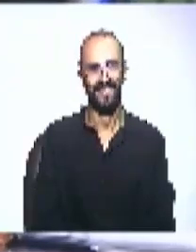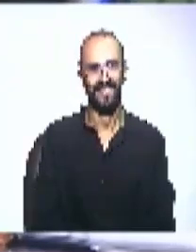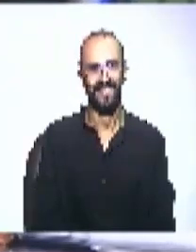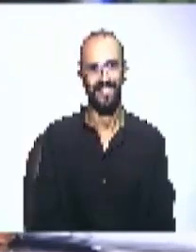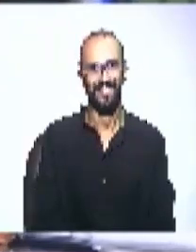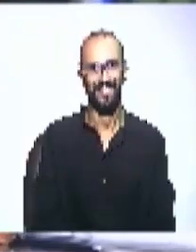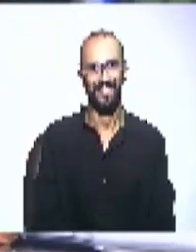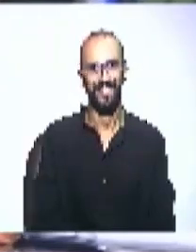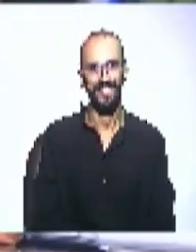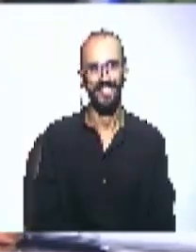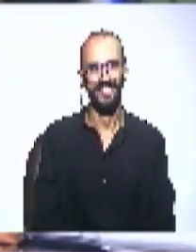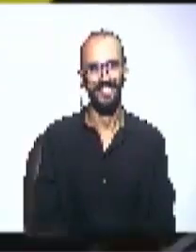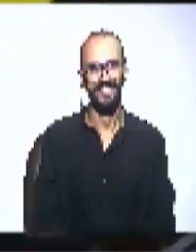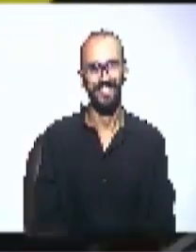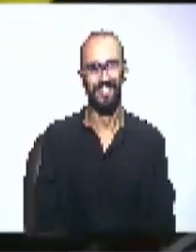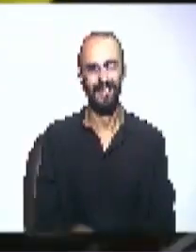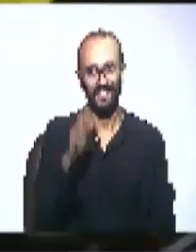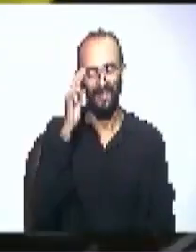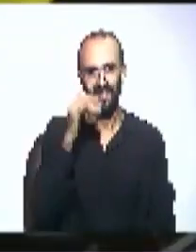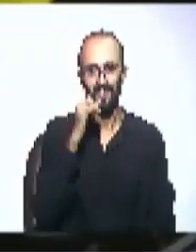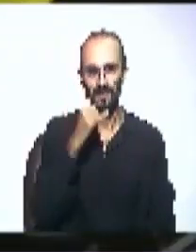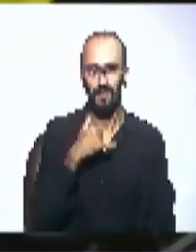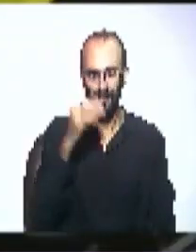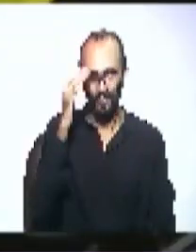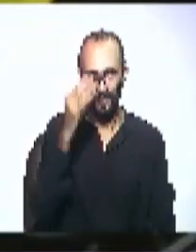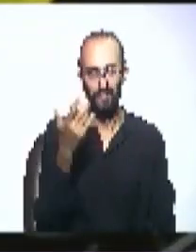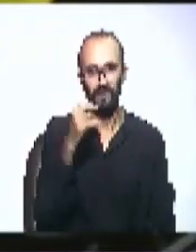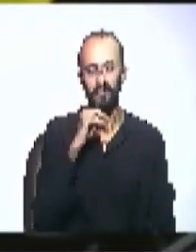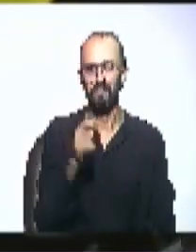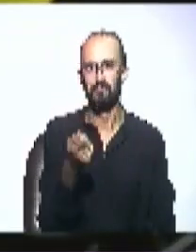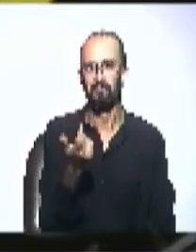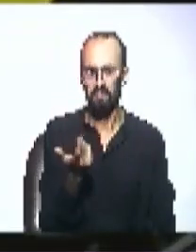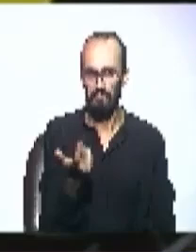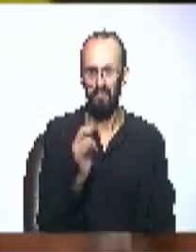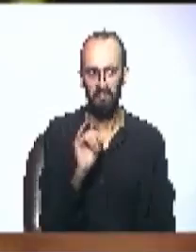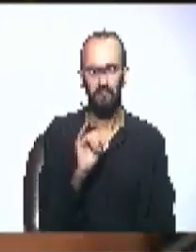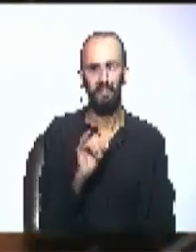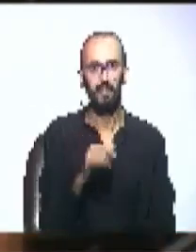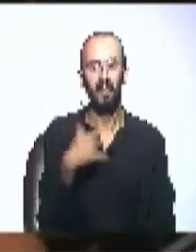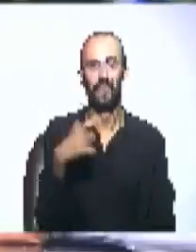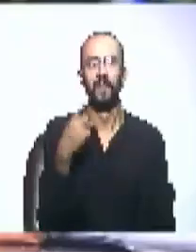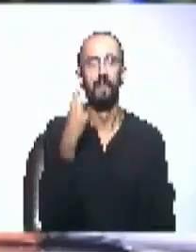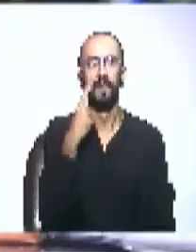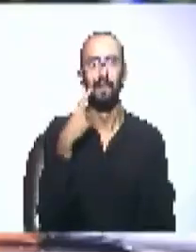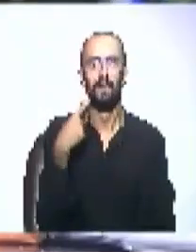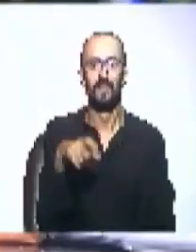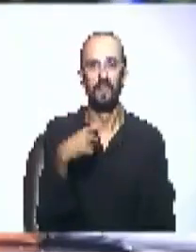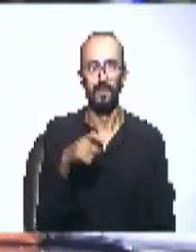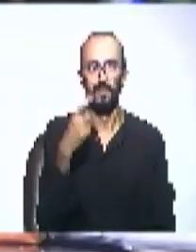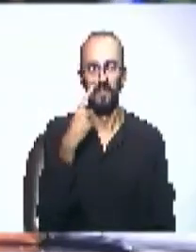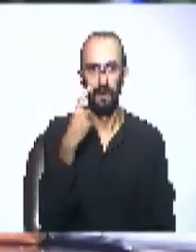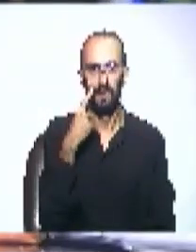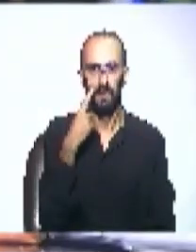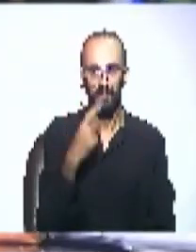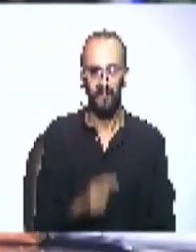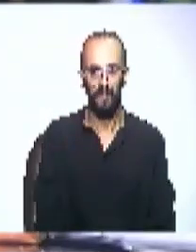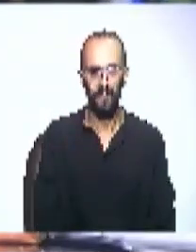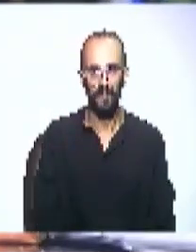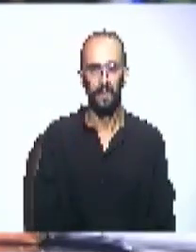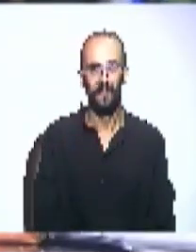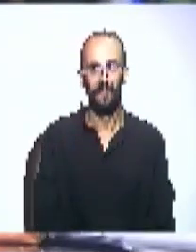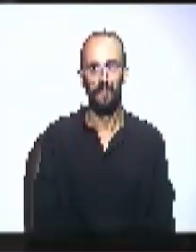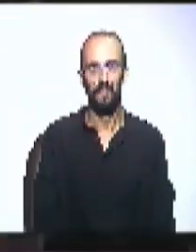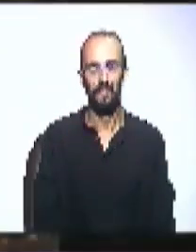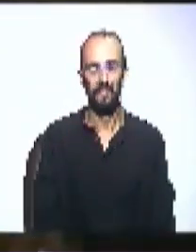اهلا بيك يا فندم، ميرسي على الاتصال. هو الصوت ماله يا جماعه؟ إيه بص الفطيره بقى، بص الفطيره عامله ازاي. نورتينا يا استاذه